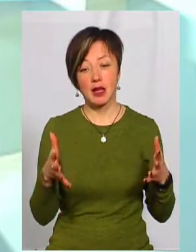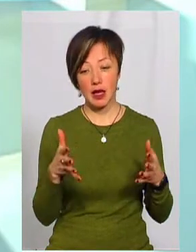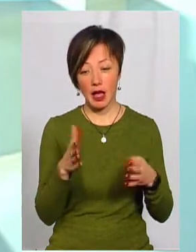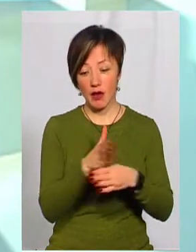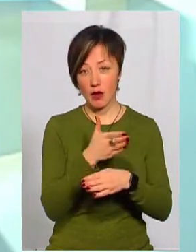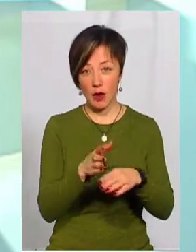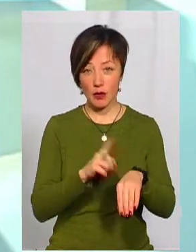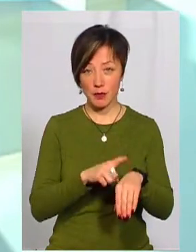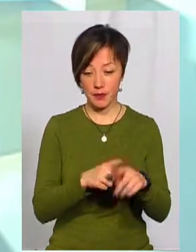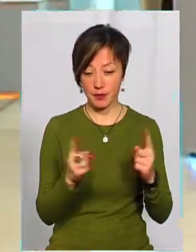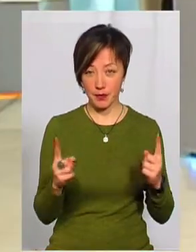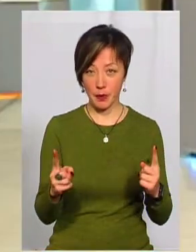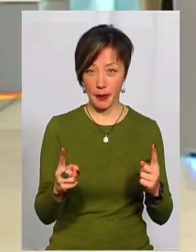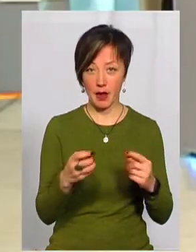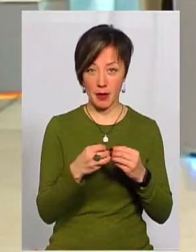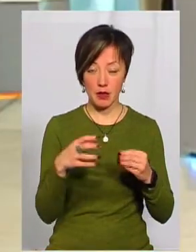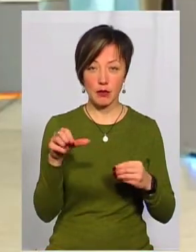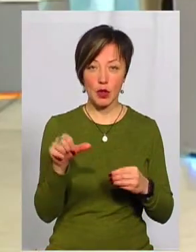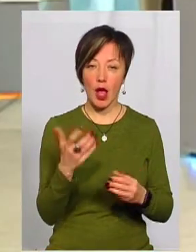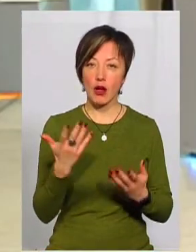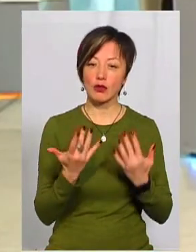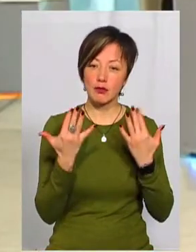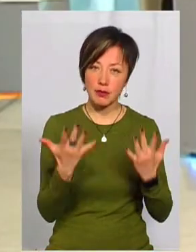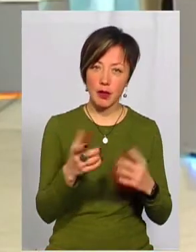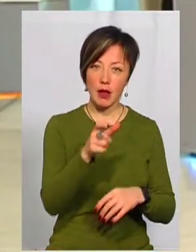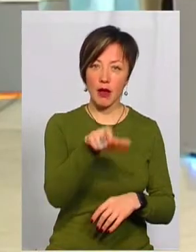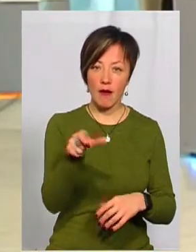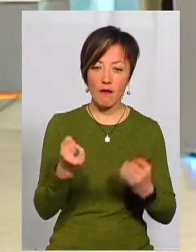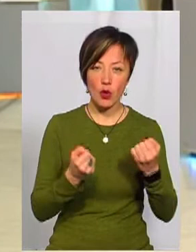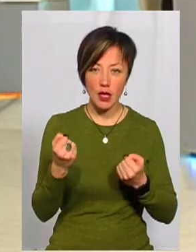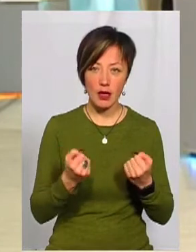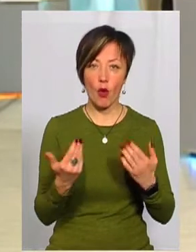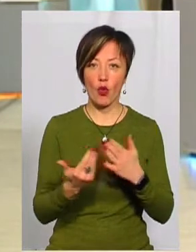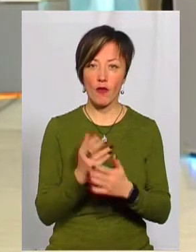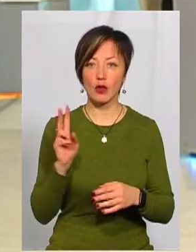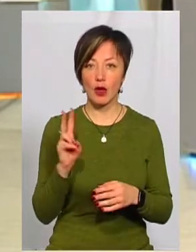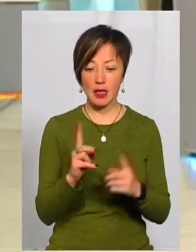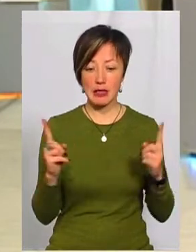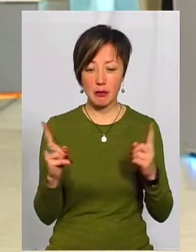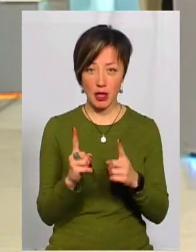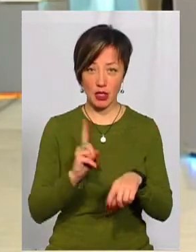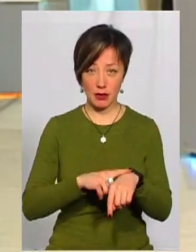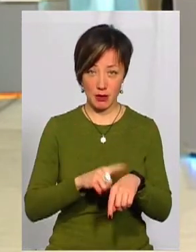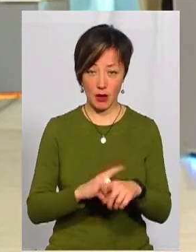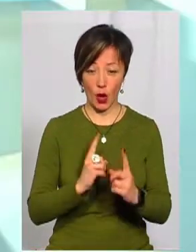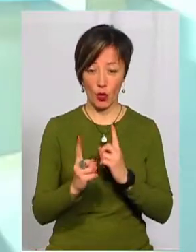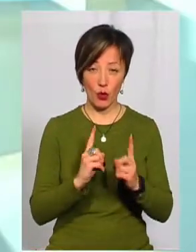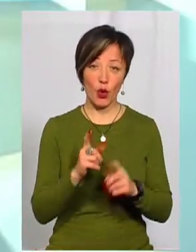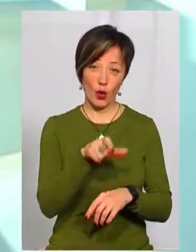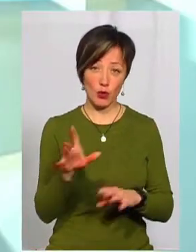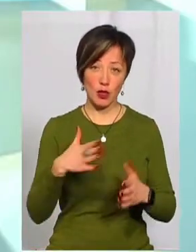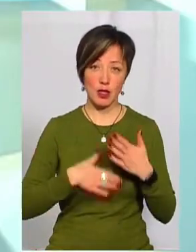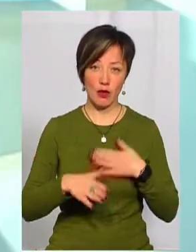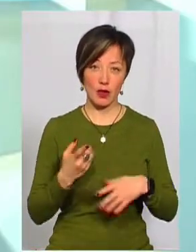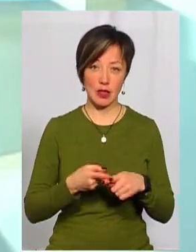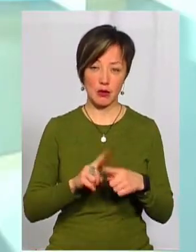руху. Якщо нам вдасться набрати водіїв, оновити рухомий склад і зменшити інтервал руху, то люди будуть